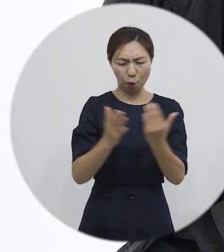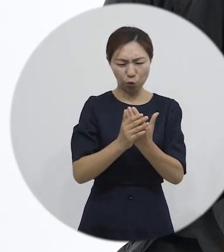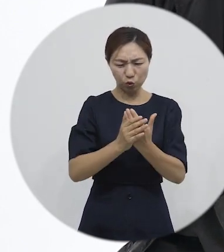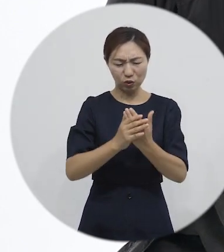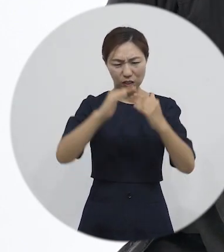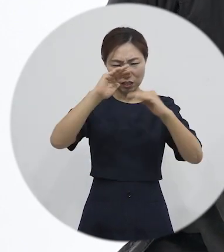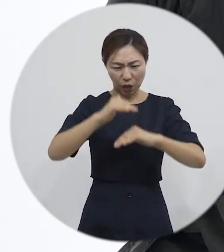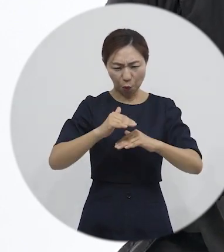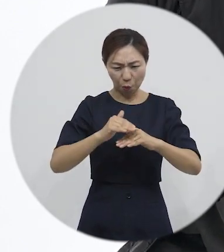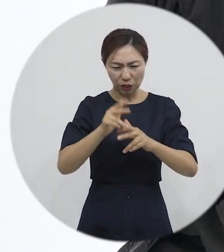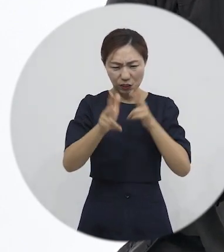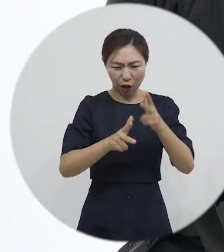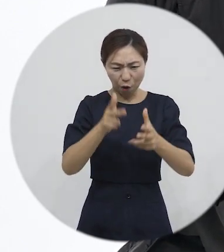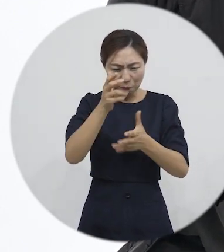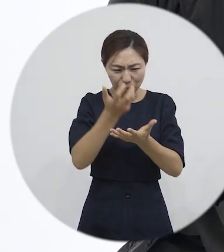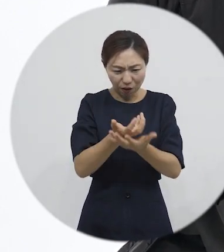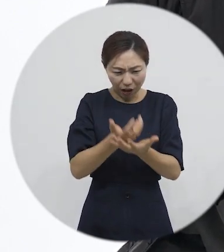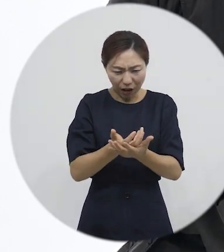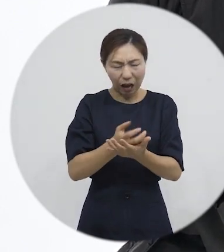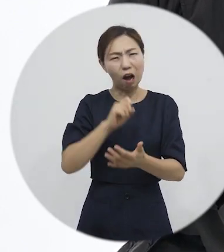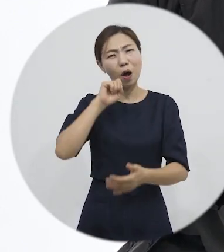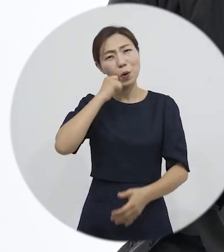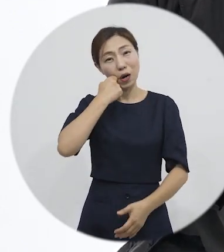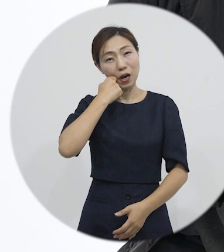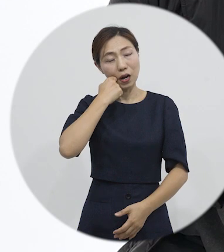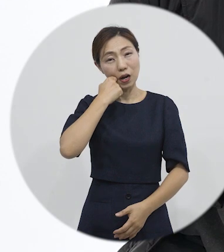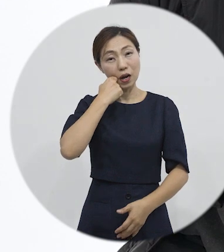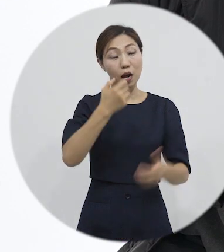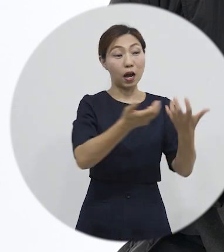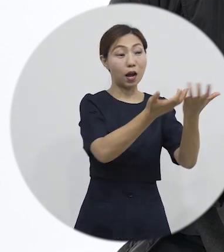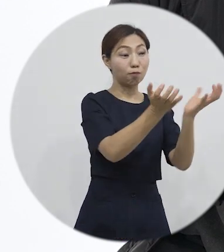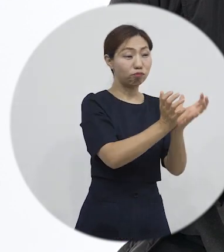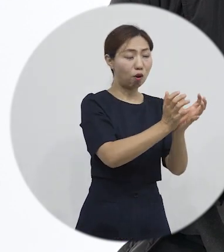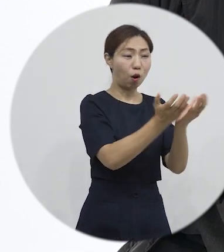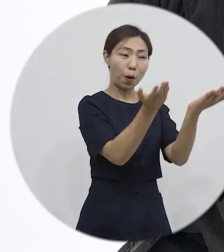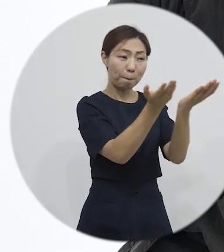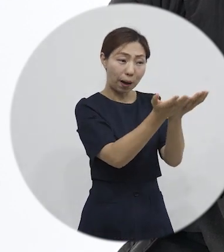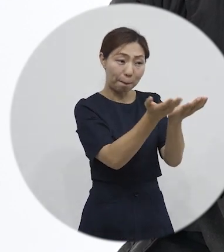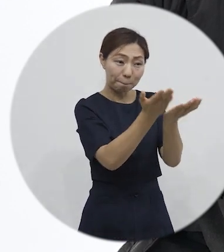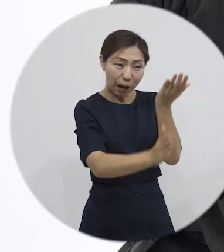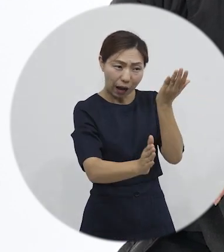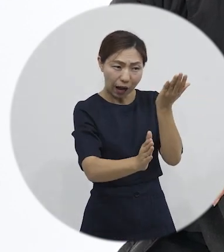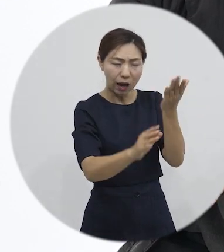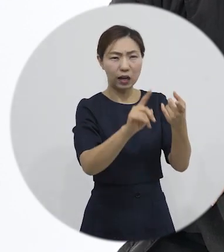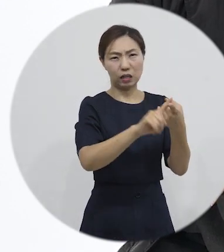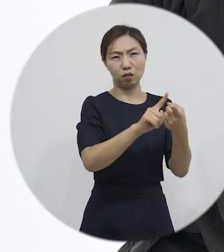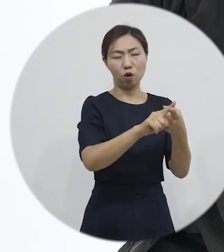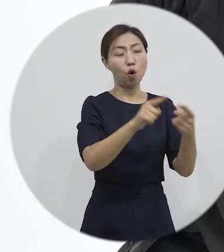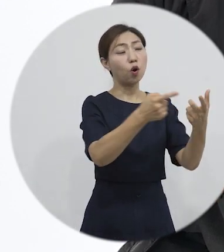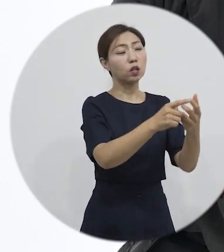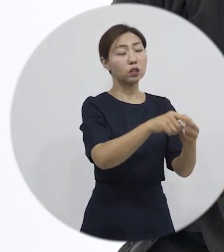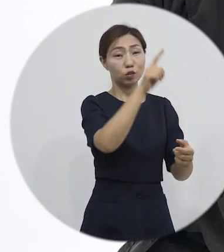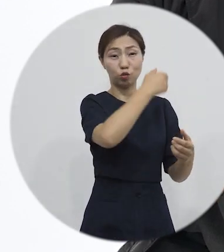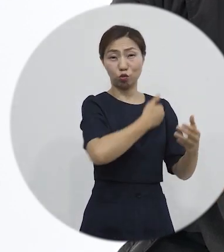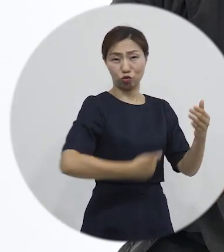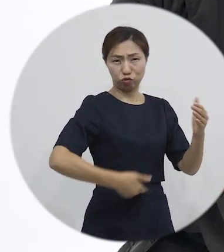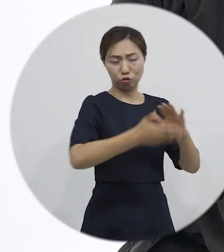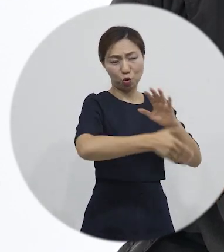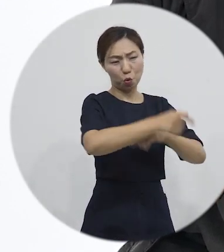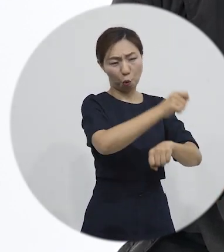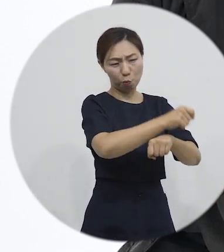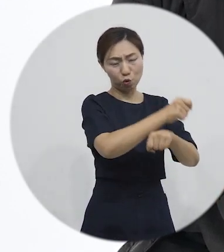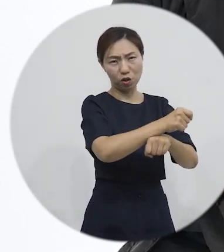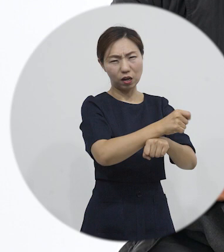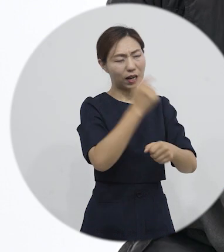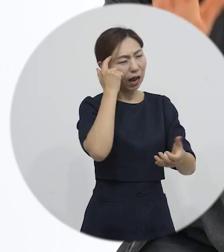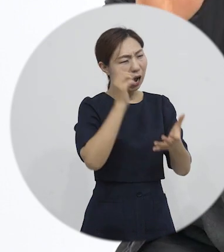힘들어서 그렇습니다. 저거는 아마 부서 적격 검토 과정에서 부서에서 이미 다 활용해 갖고 판단을 해